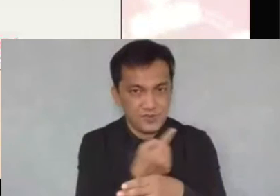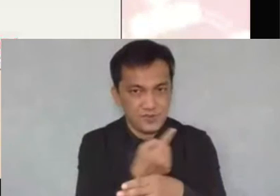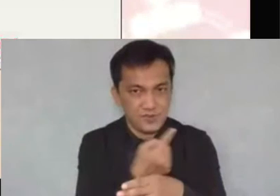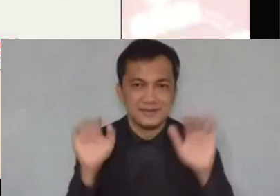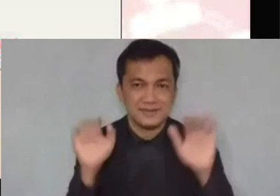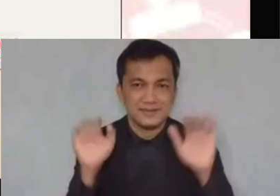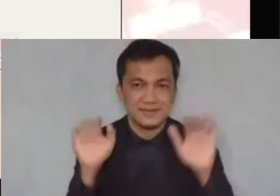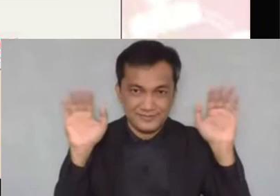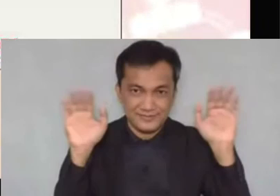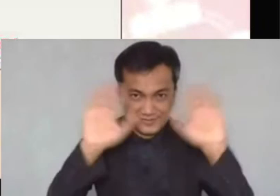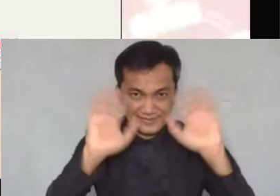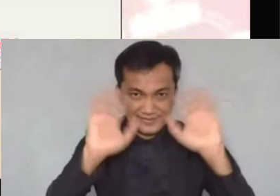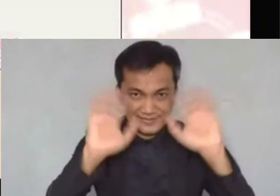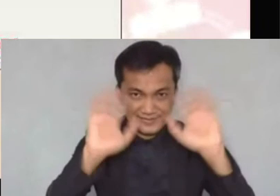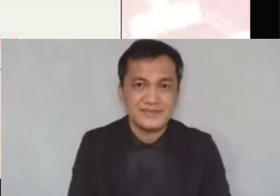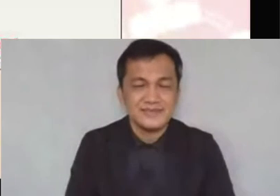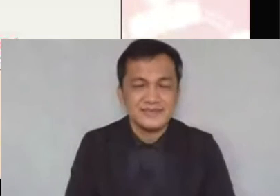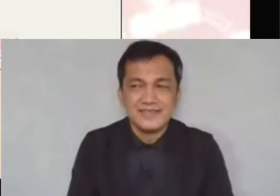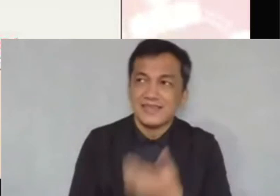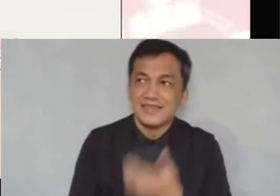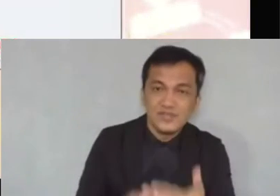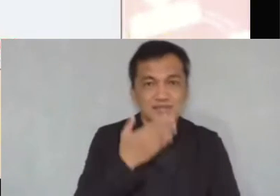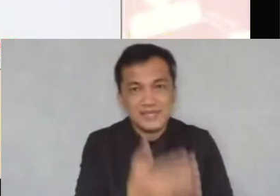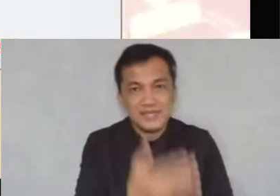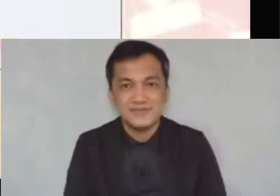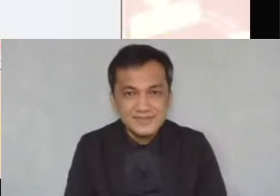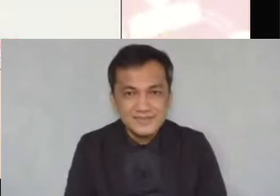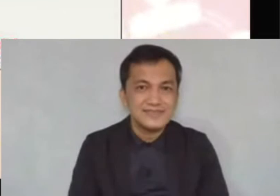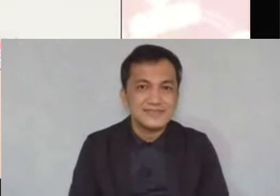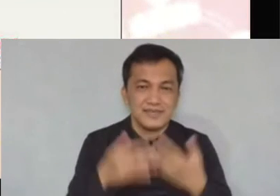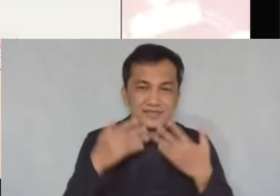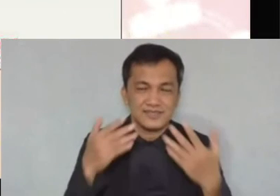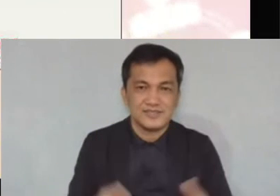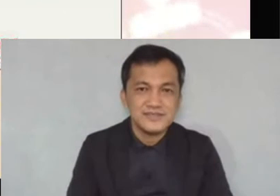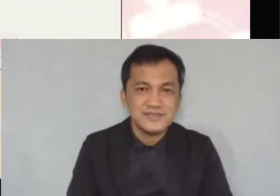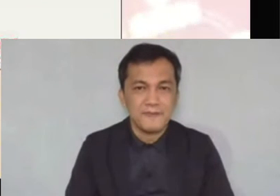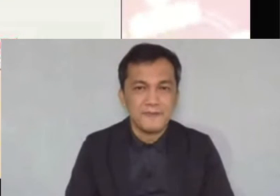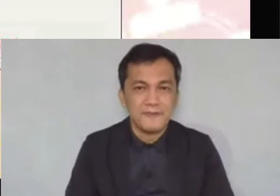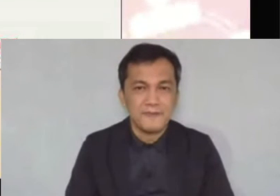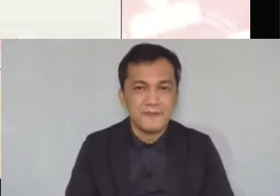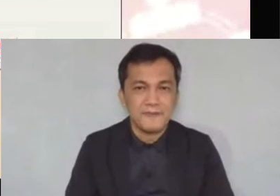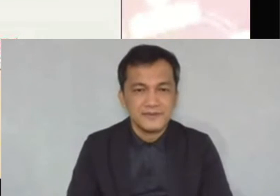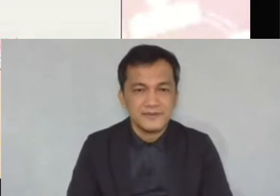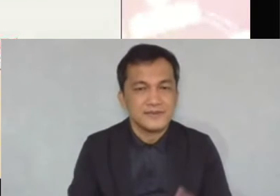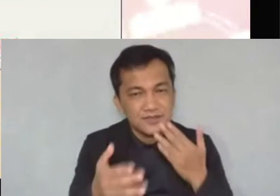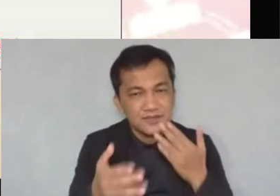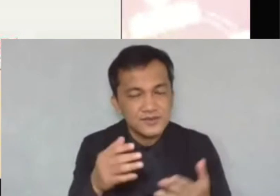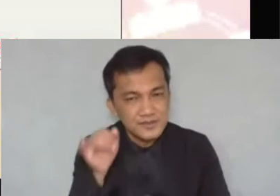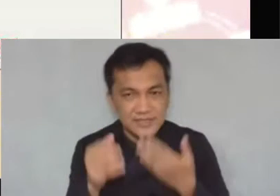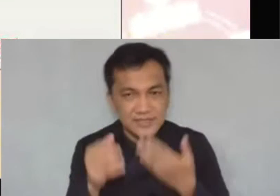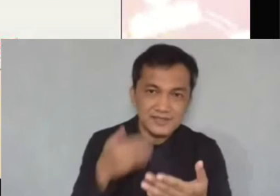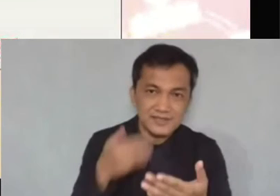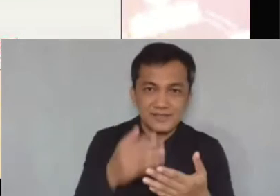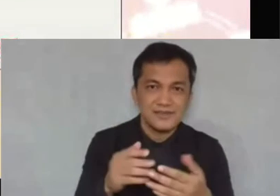have a safe week ahead. Bye-bye. Thank you, Dr. Atienza. Thank you po. Thank you. Thank you, Dr.